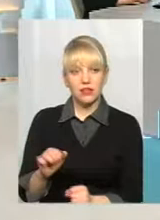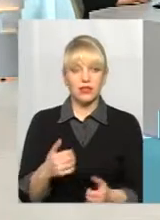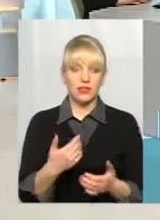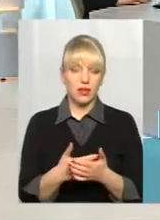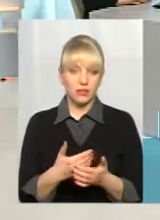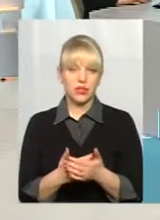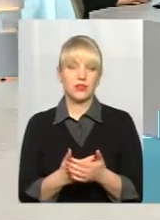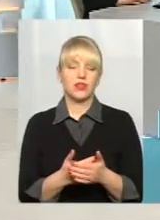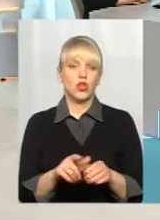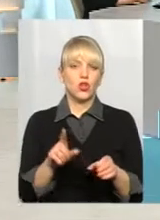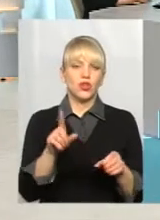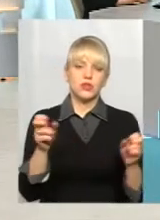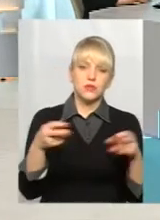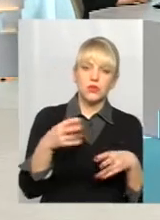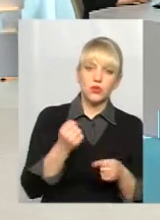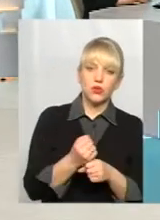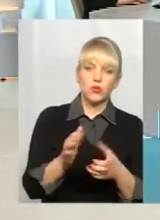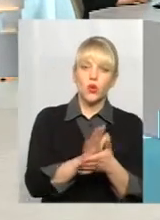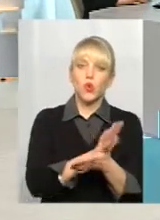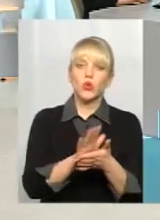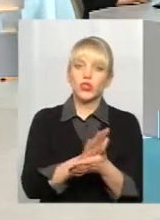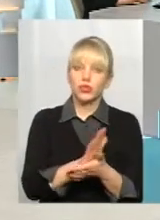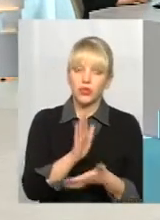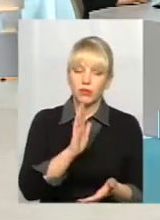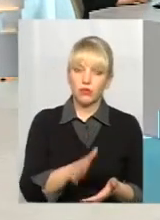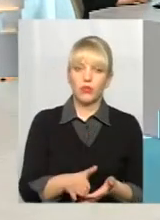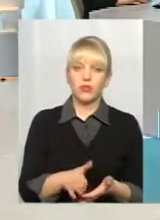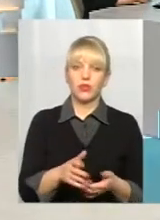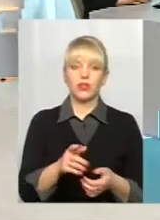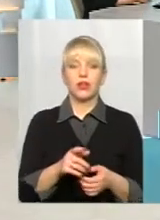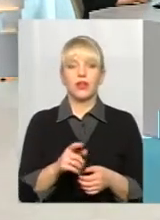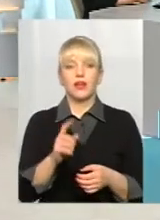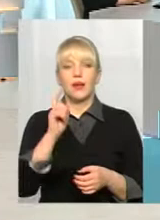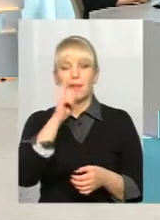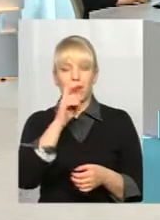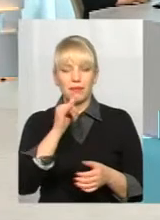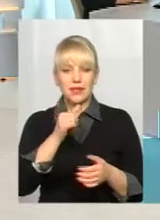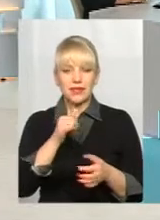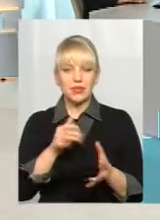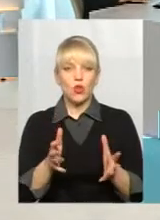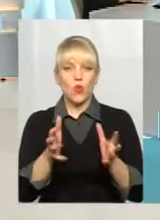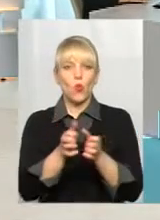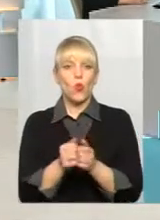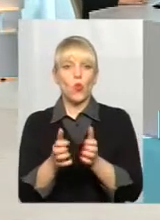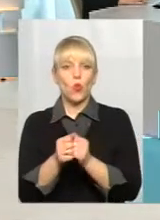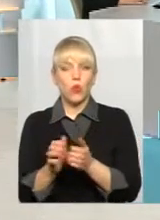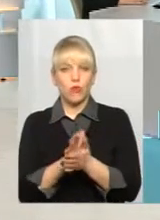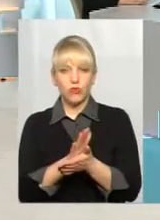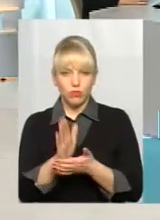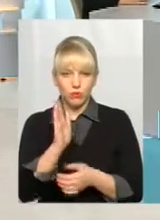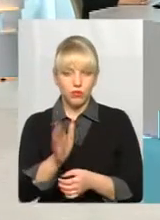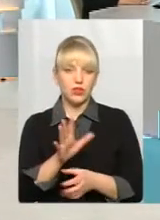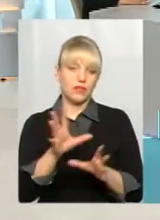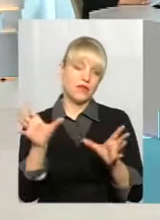і поставимо механічну очистку там, і бензомасло вловлювачі, і все, значить, і буде